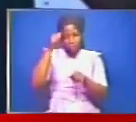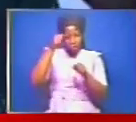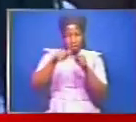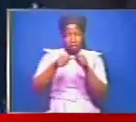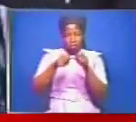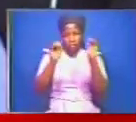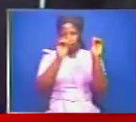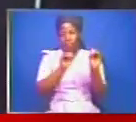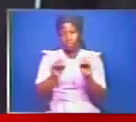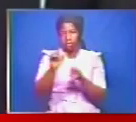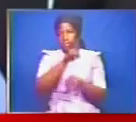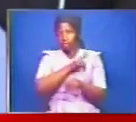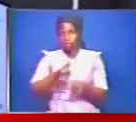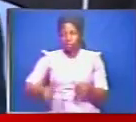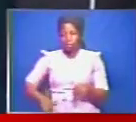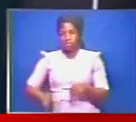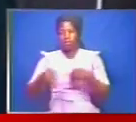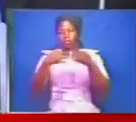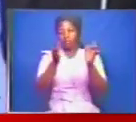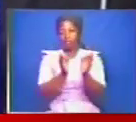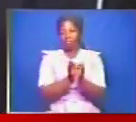tukumbuke. Jamii zetu